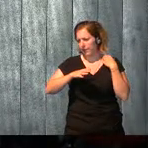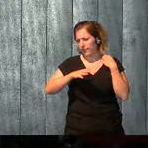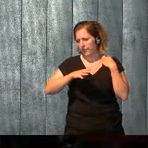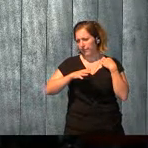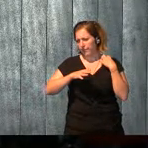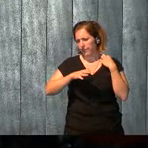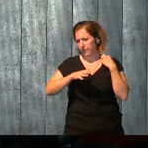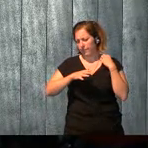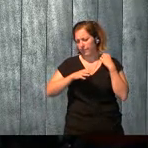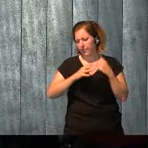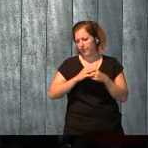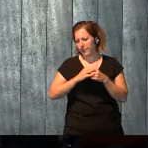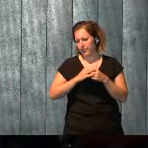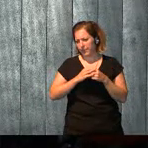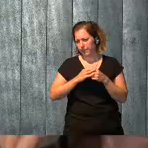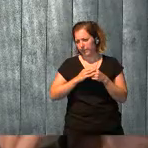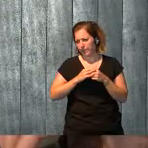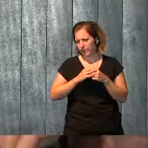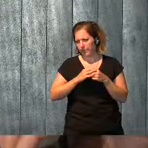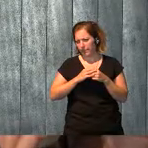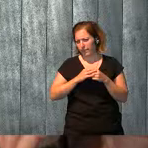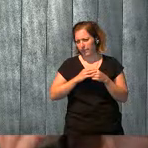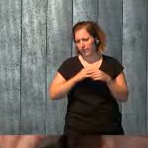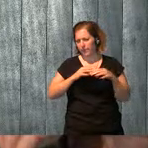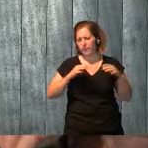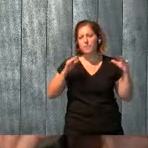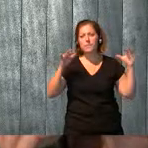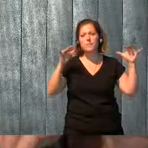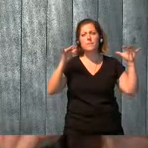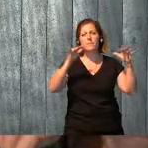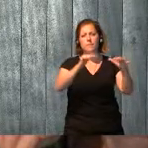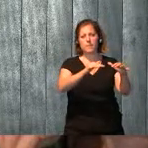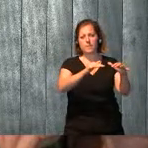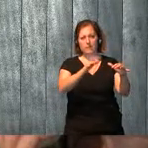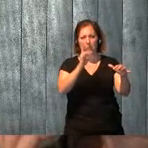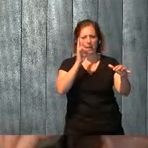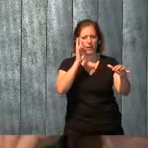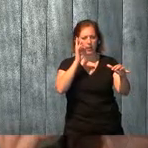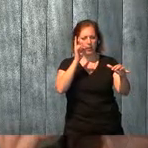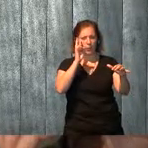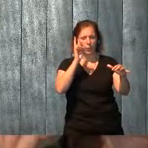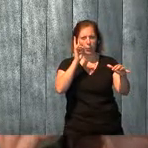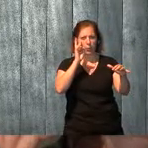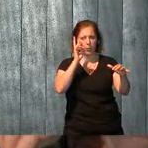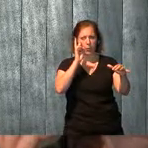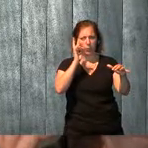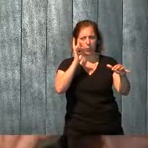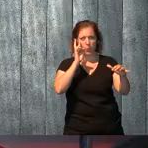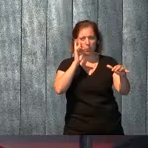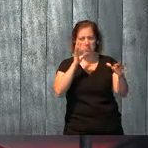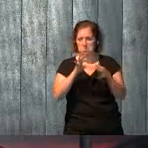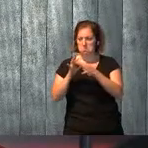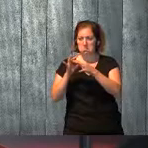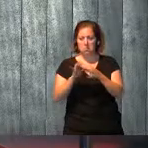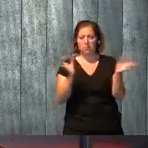entre l'occupation du sol, les habitudes, disons les corrélations évidentes,